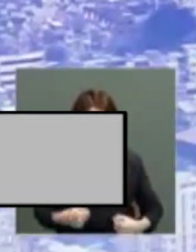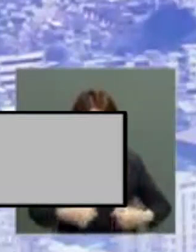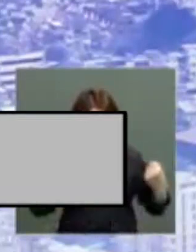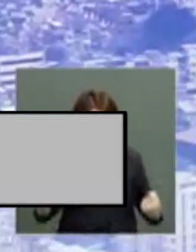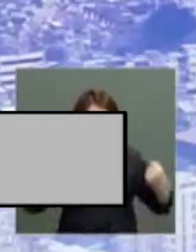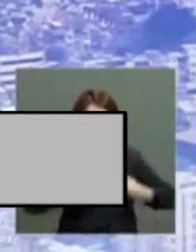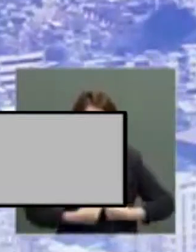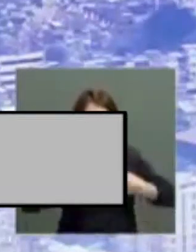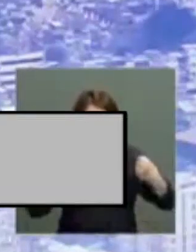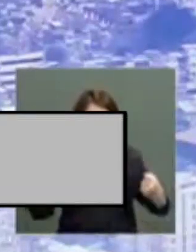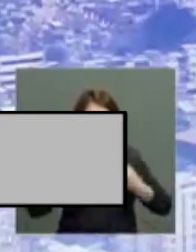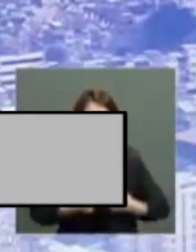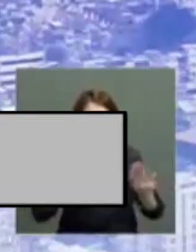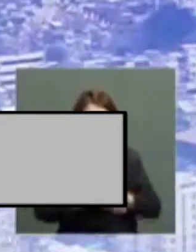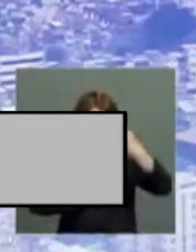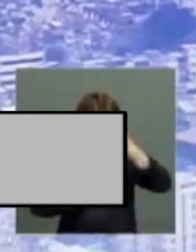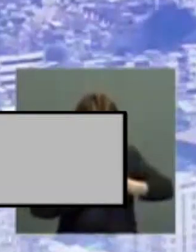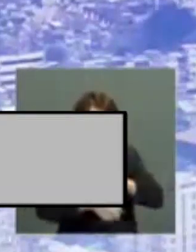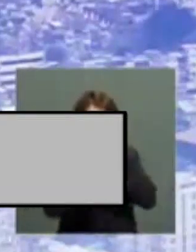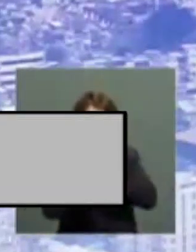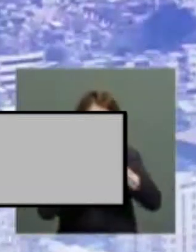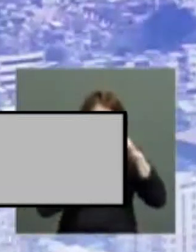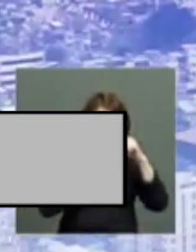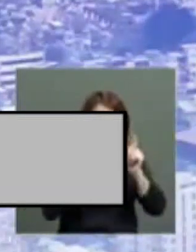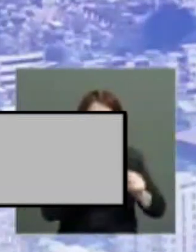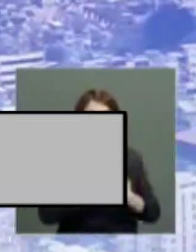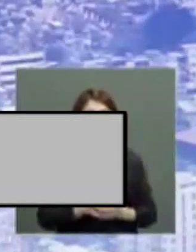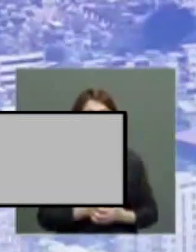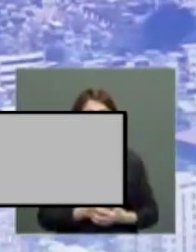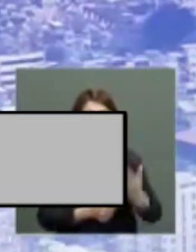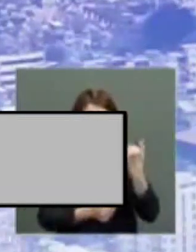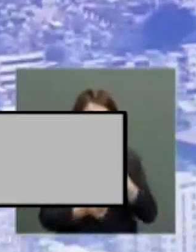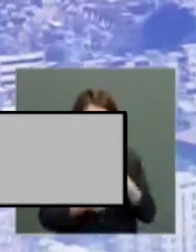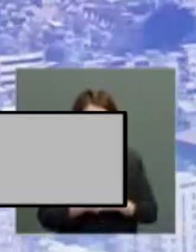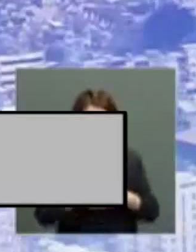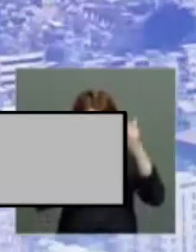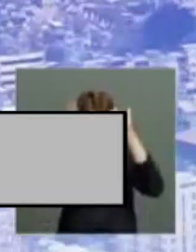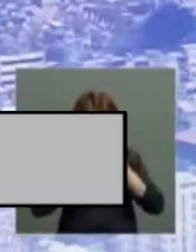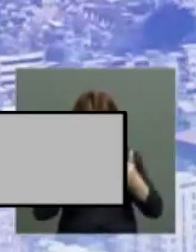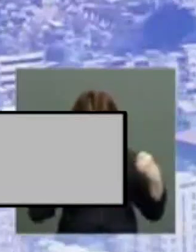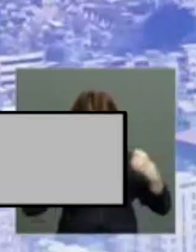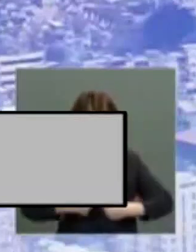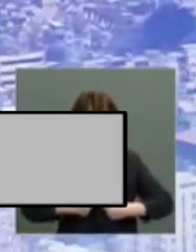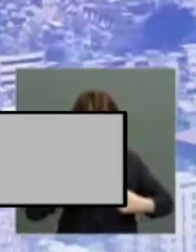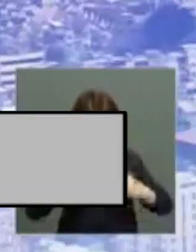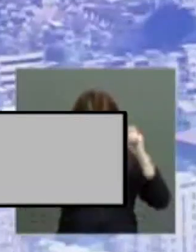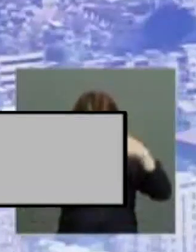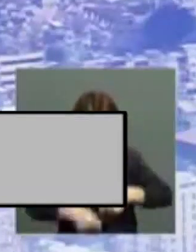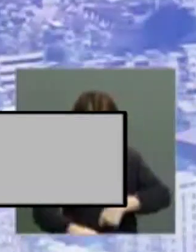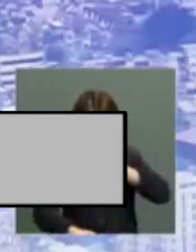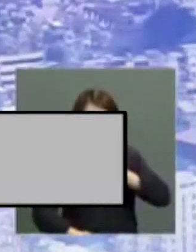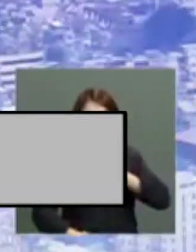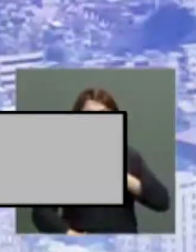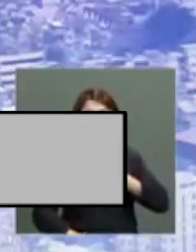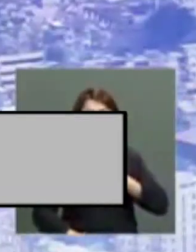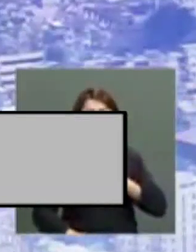ฉพาะด้วยนะครับต้องป้องกันตัวเองทั้งระบบของที่เราเคยคุยกันคือ PPE ชุดแบบฟูลแบบเต็มที่ซึ่งอันนี้มัน